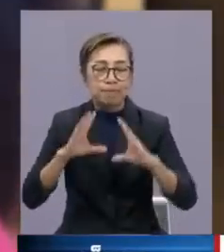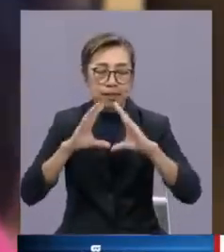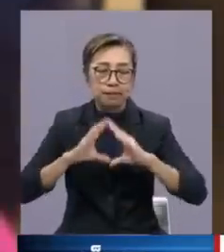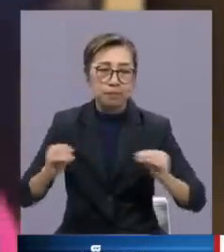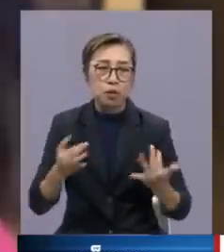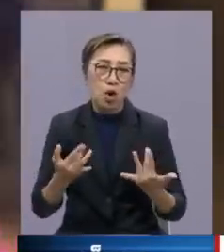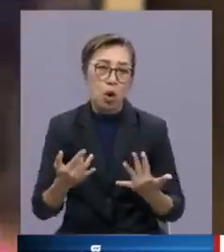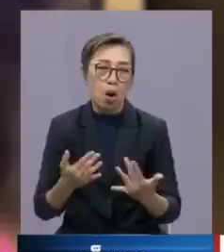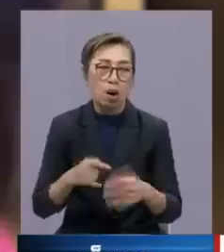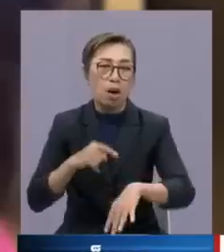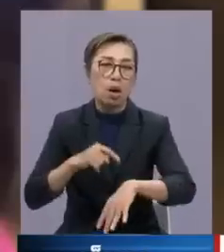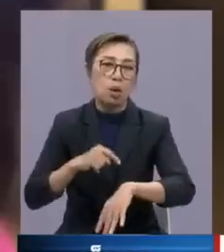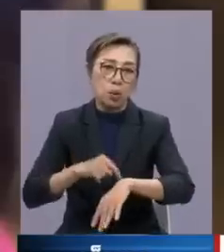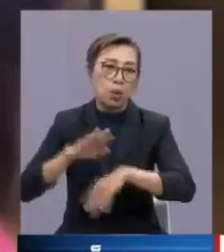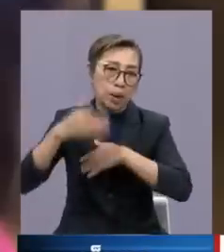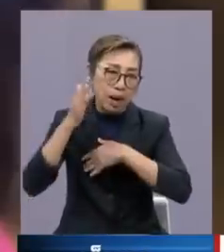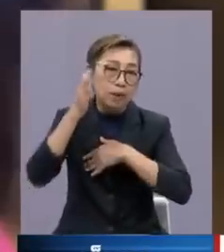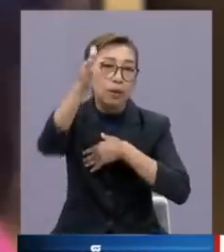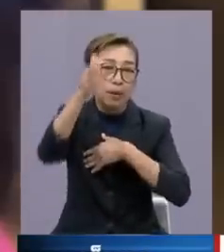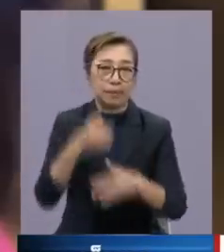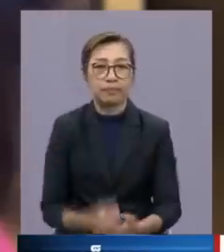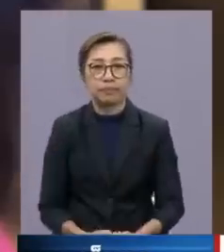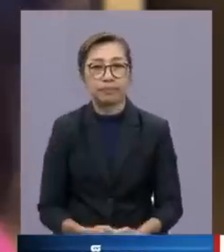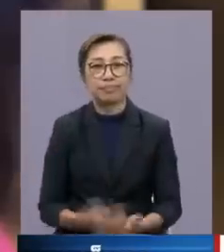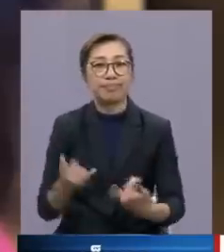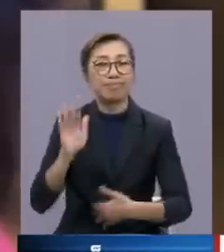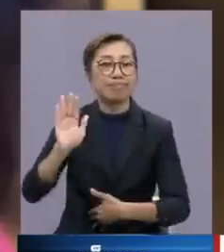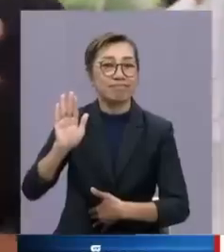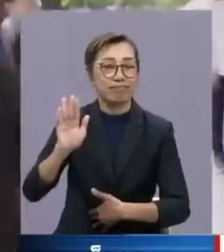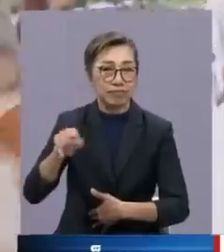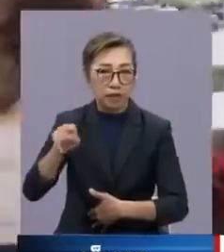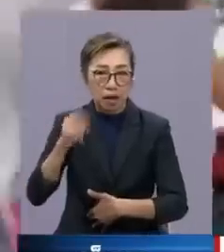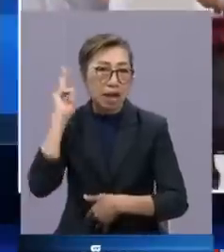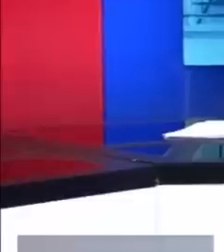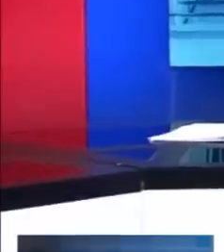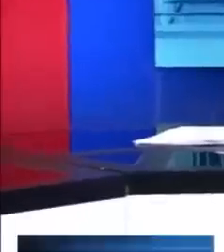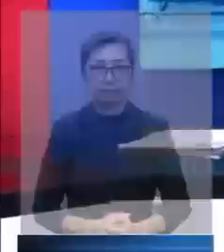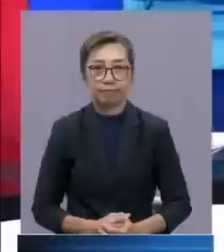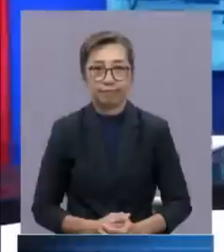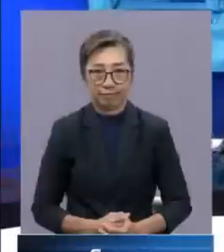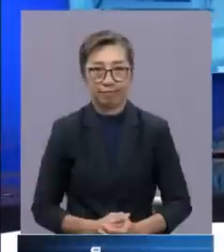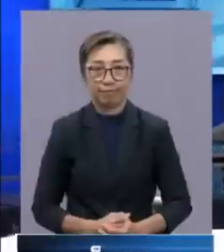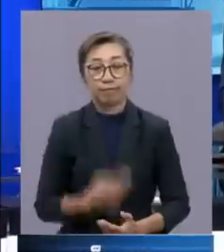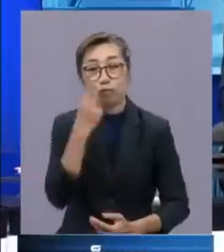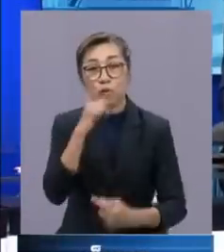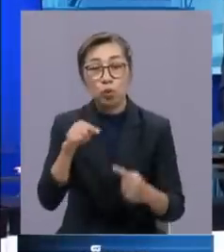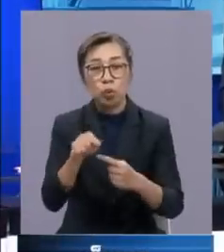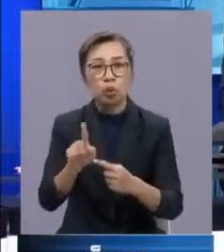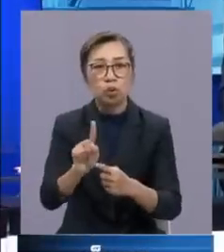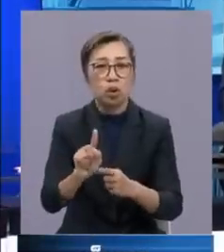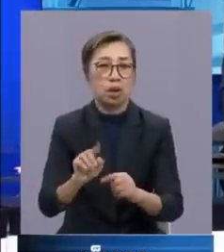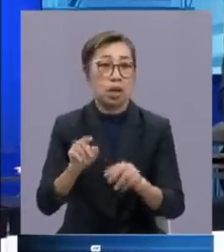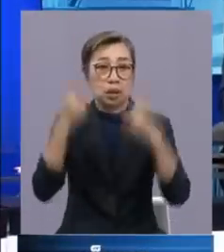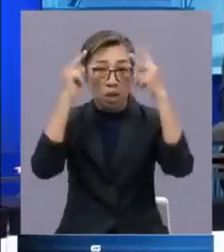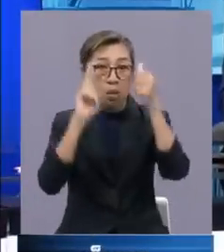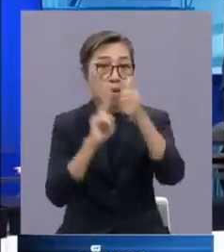อจังหวะเวลาในอนาคต ก็เป็นความเคลื่อนไหวล่าสุดที่ปรากฏออกมานะครับดูคำให้สัมภาษณ์ของอาจารย์วิษณุ